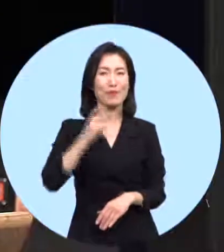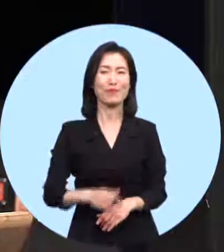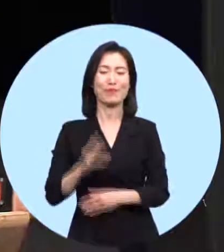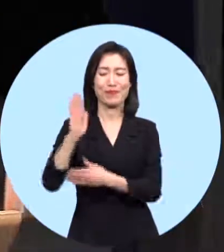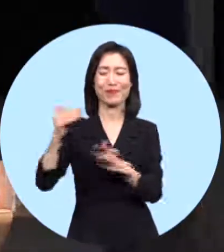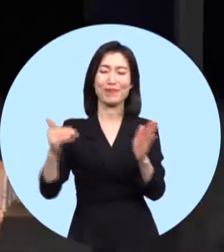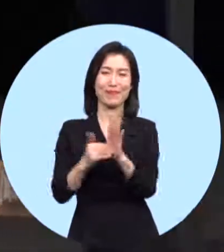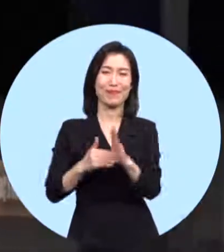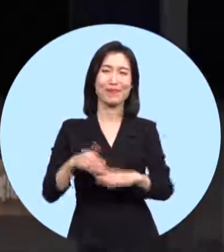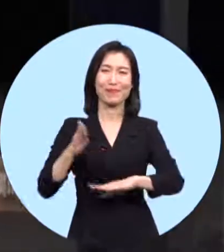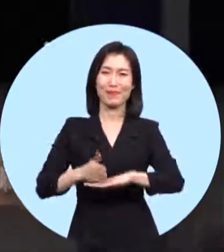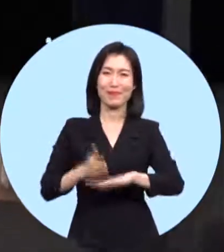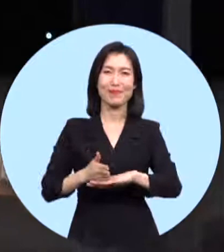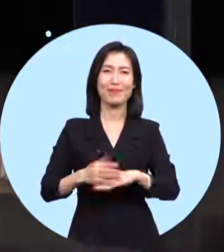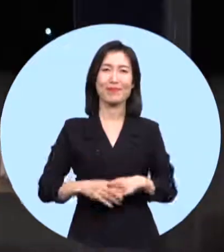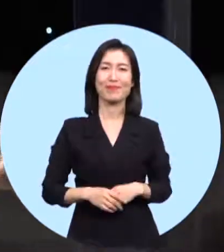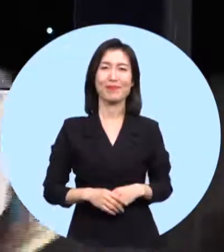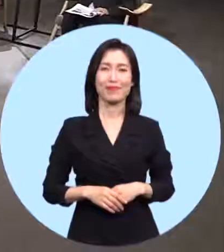감사합니다.